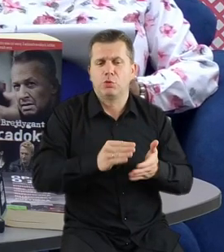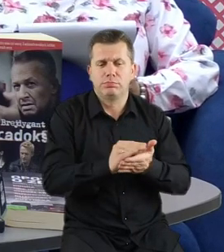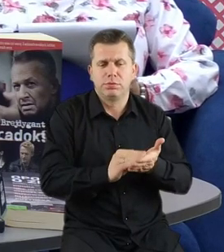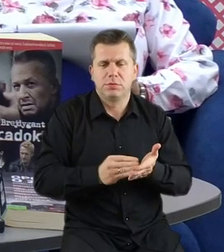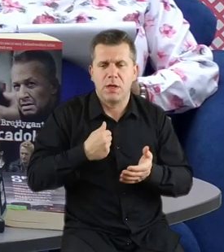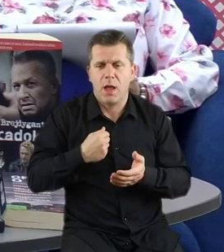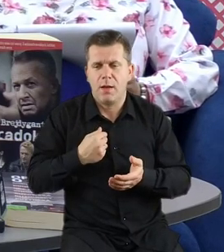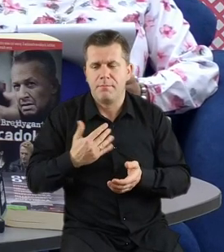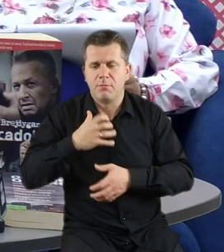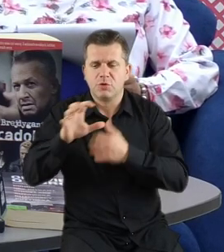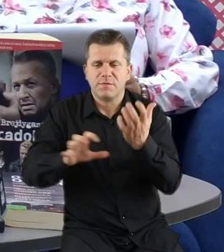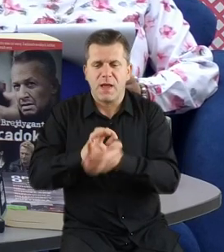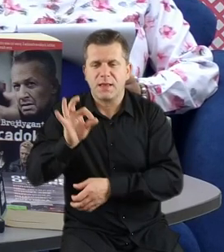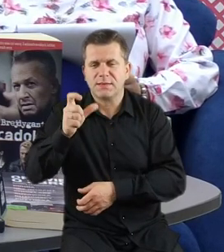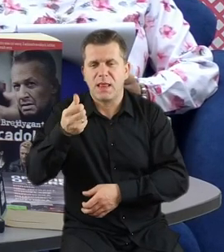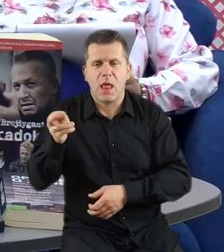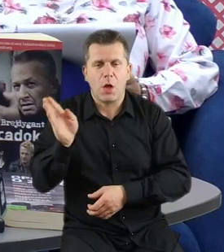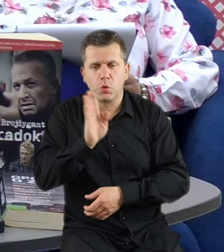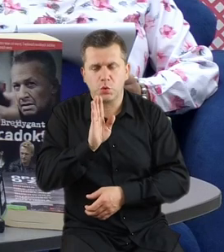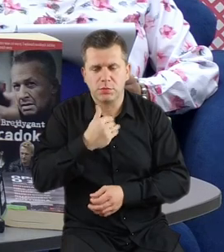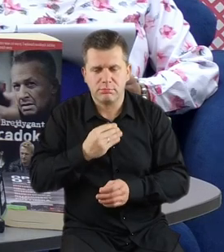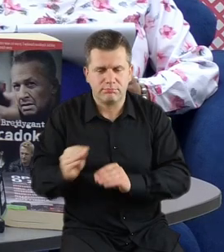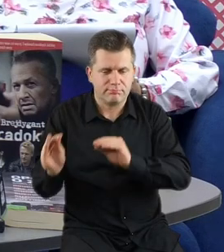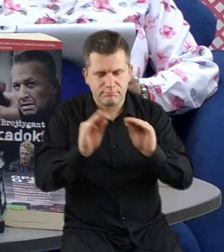ze świata scenariuszy.